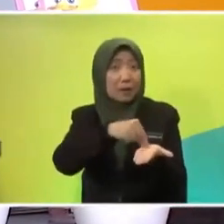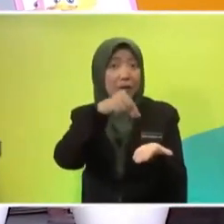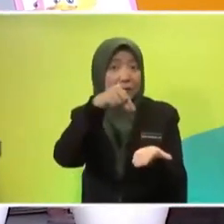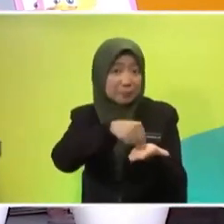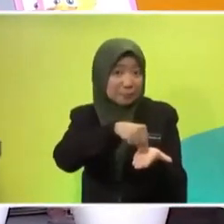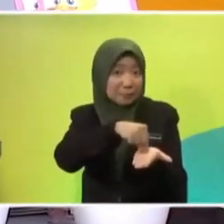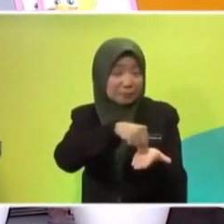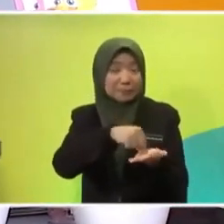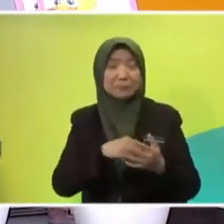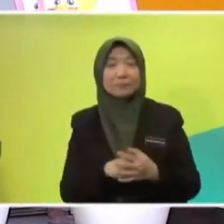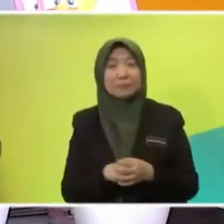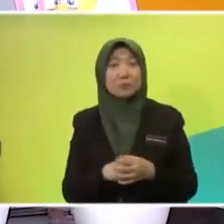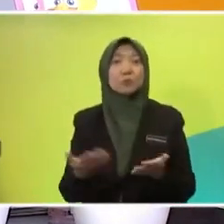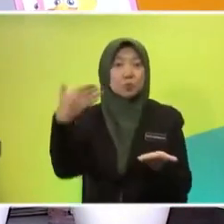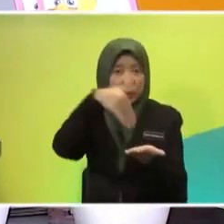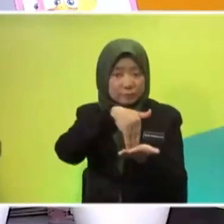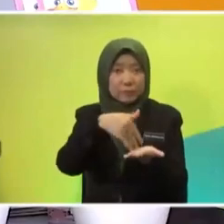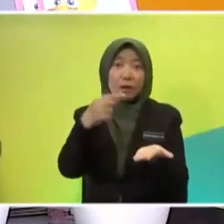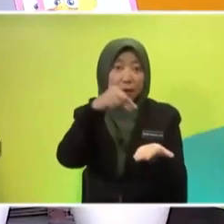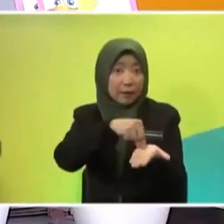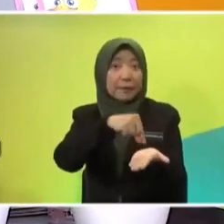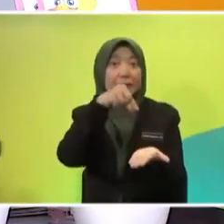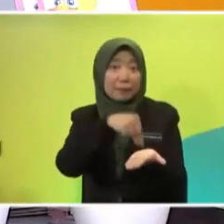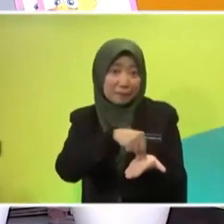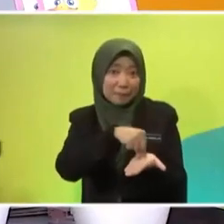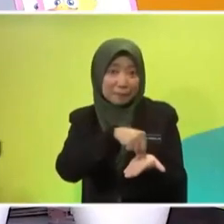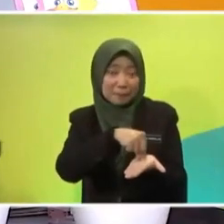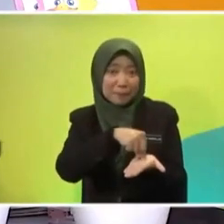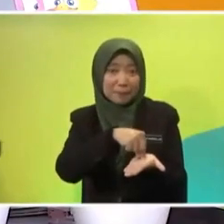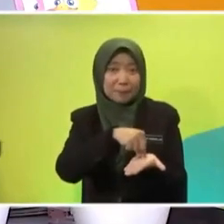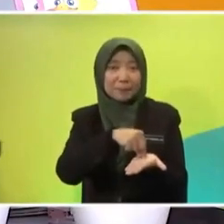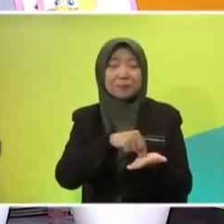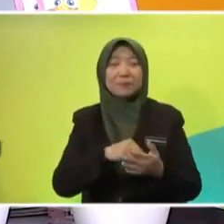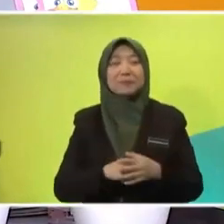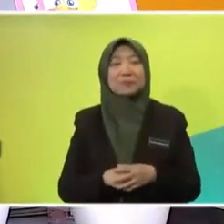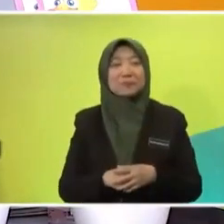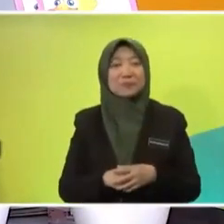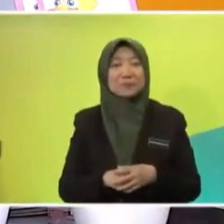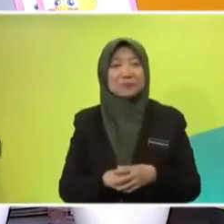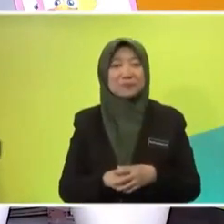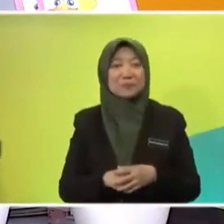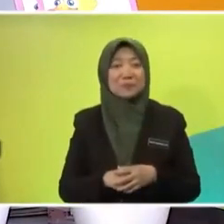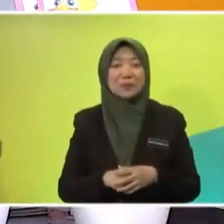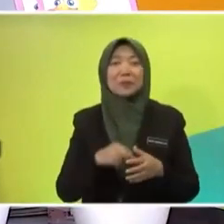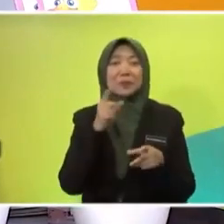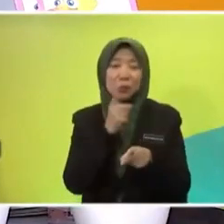Ayam. Okey. Lagi sekali. Ayam. Ayam. Ya,